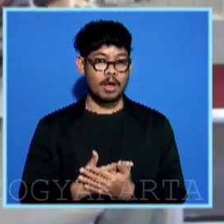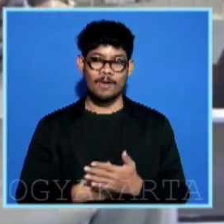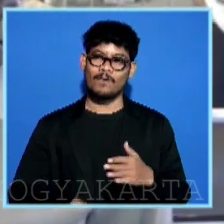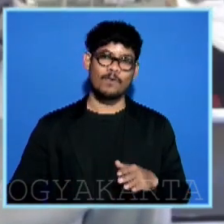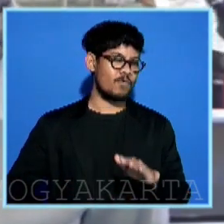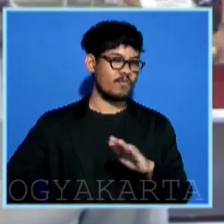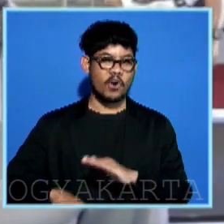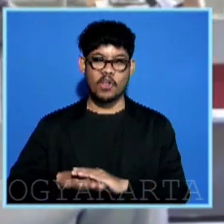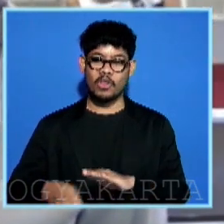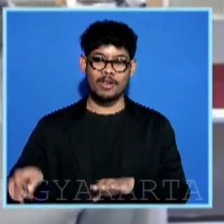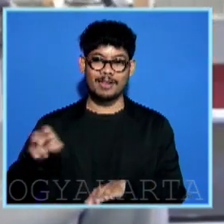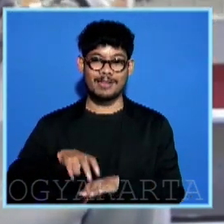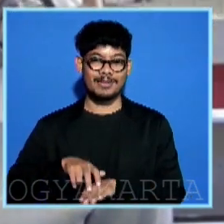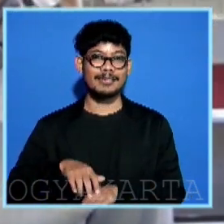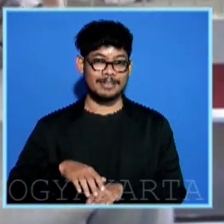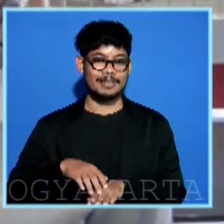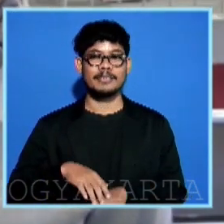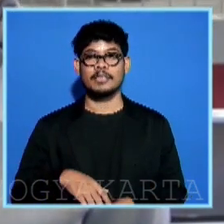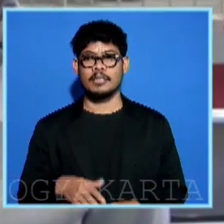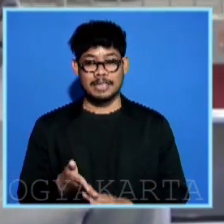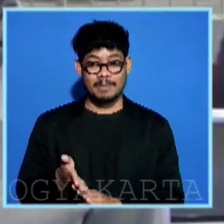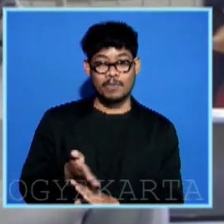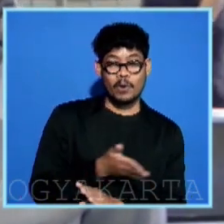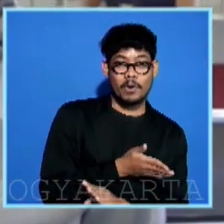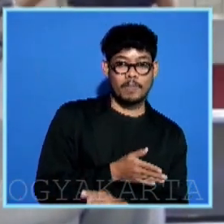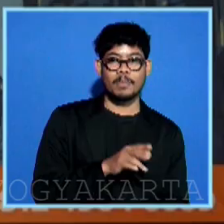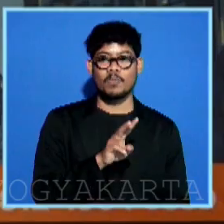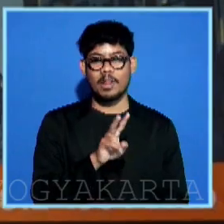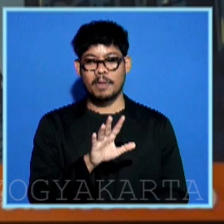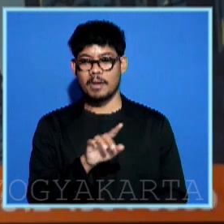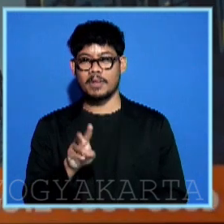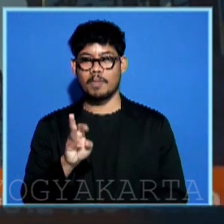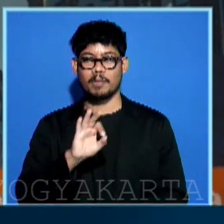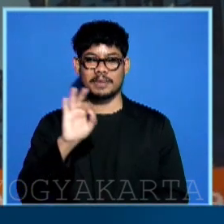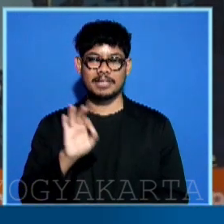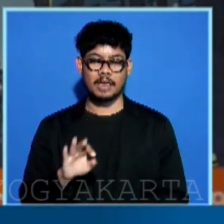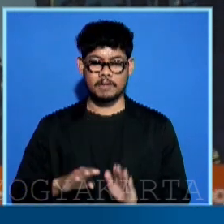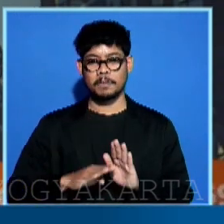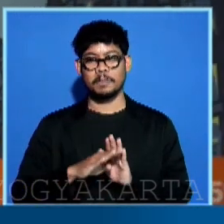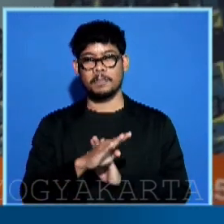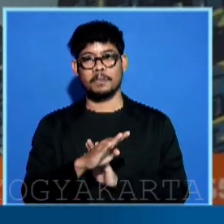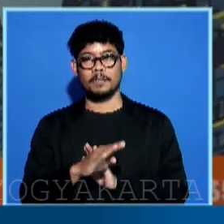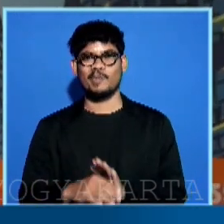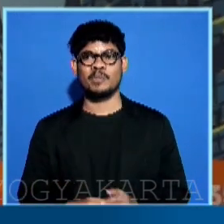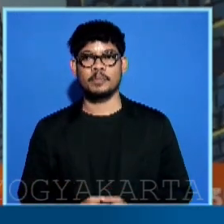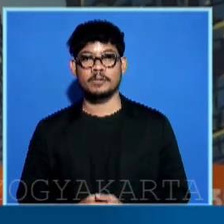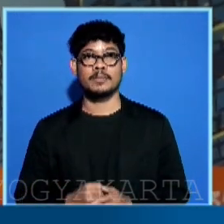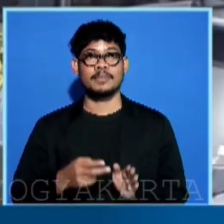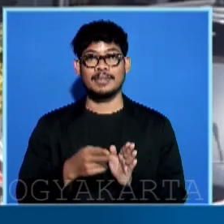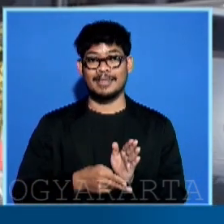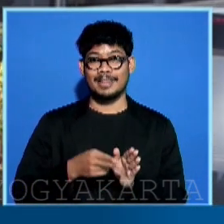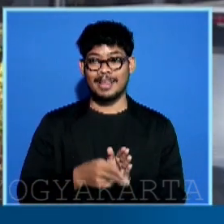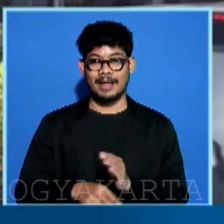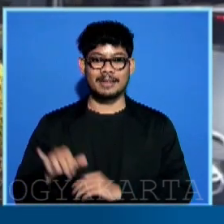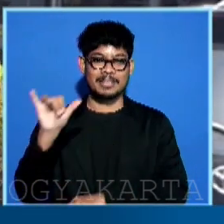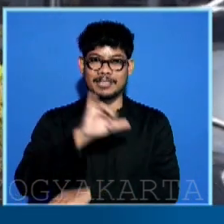kemarin ada peningkatan se 25 sampai 30% Kai bandara memberikan pilihan waktu keberangkatan yang lebih beragam